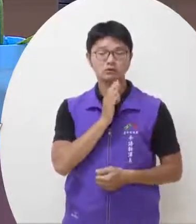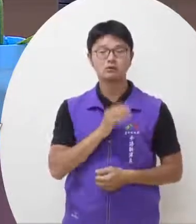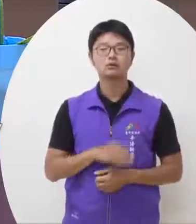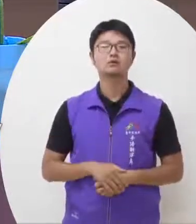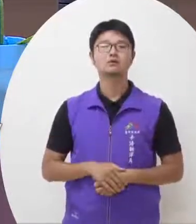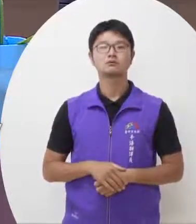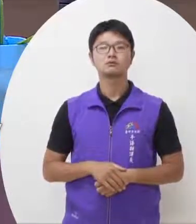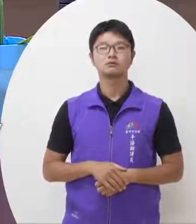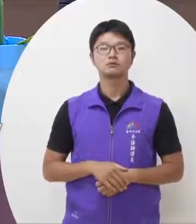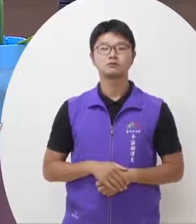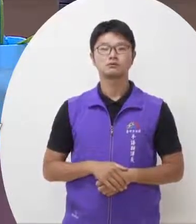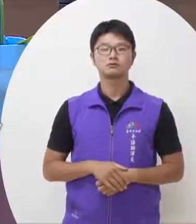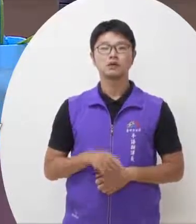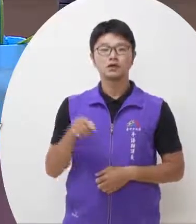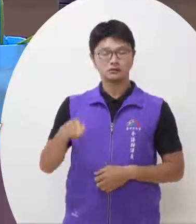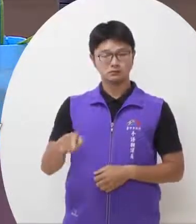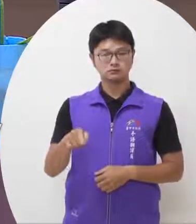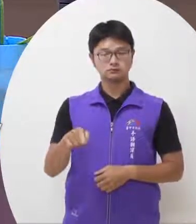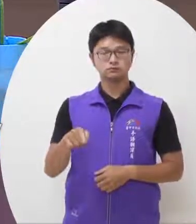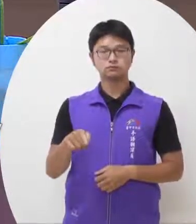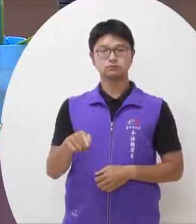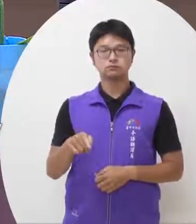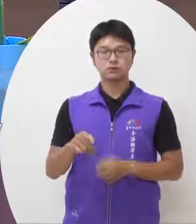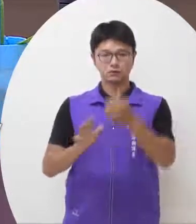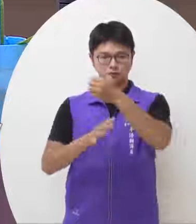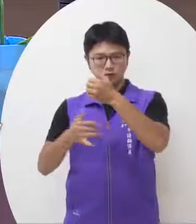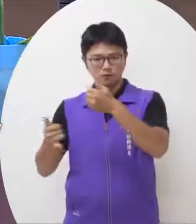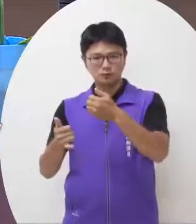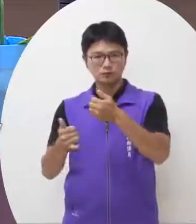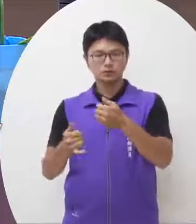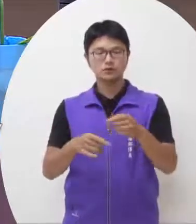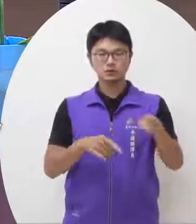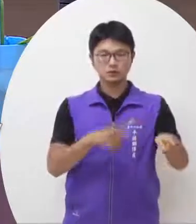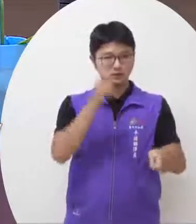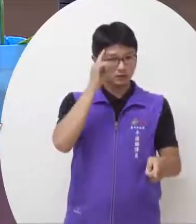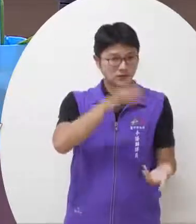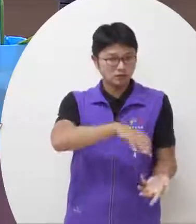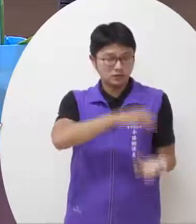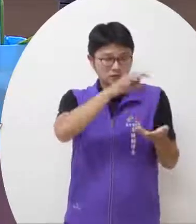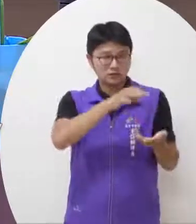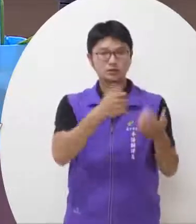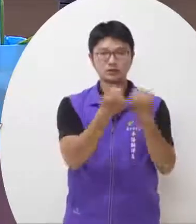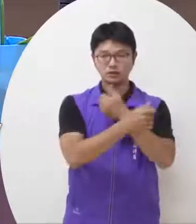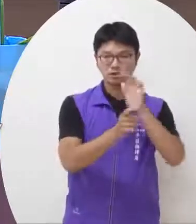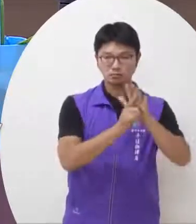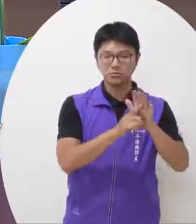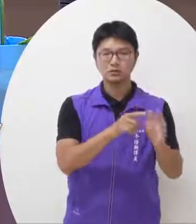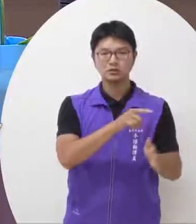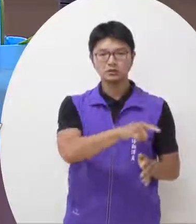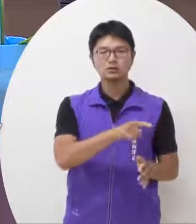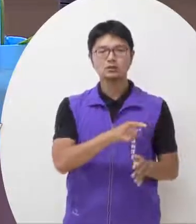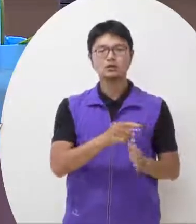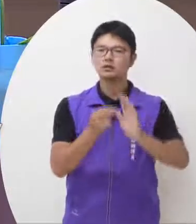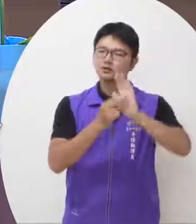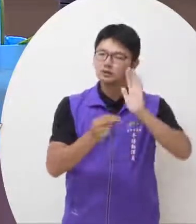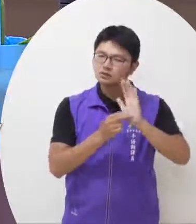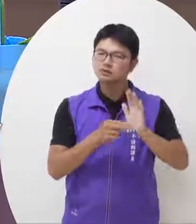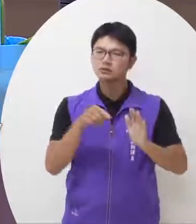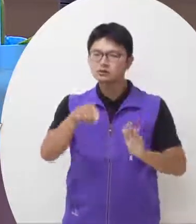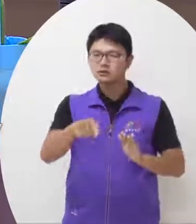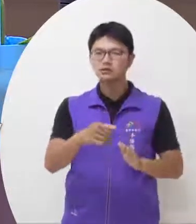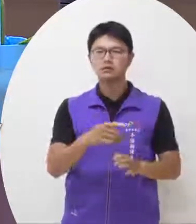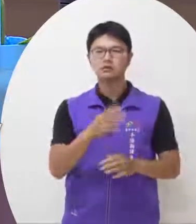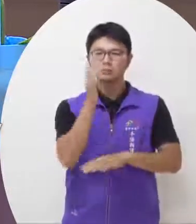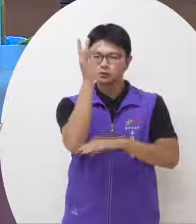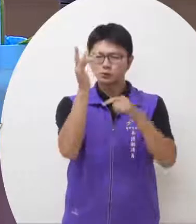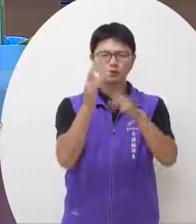少在现场可以听到提案机关或是代表人他的意见，到底造成什么样的恶臭，那生活多